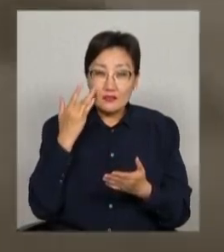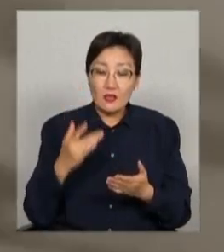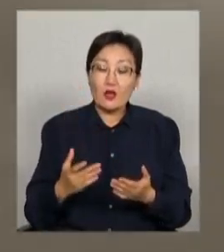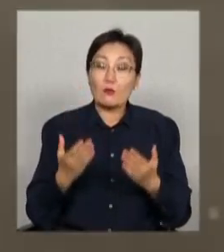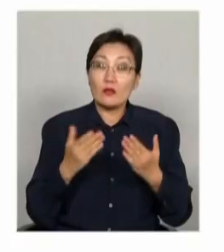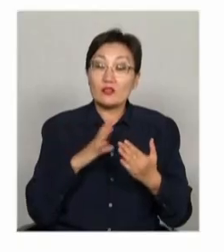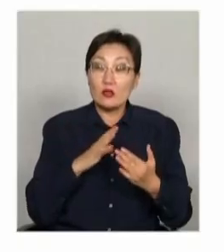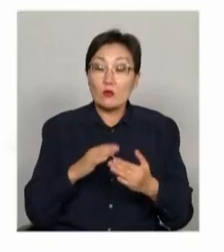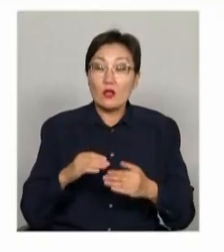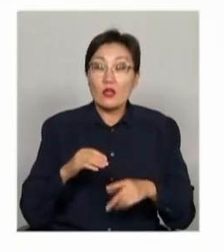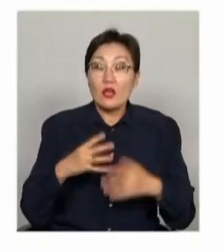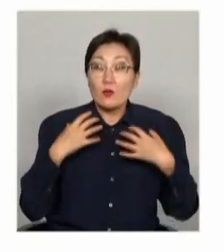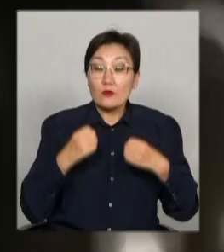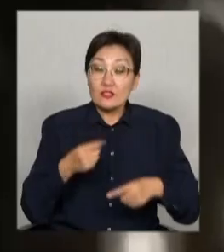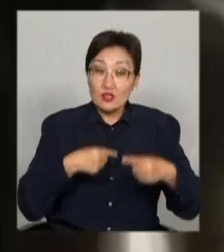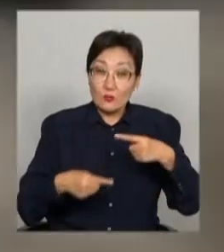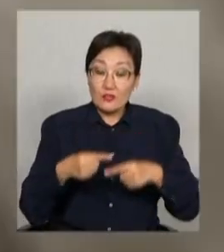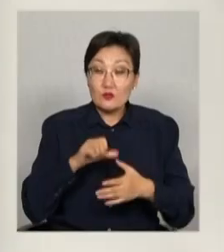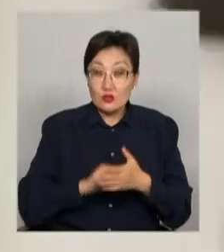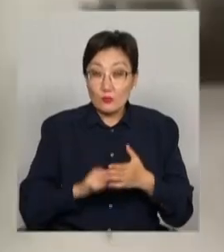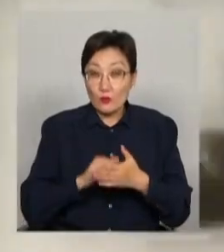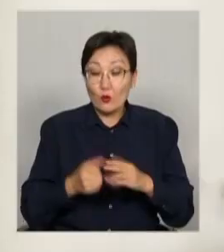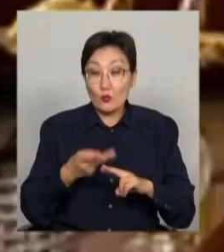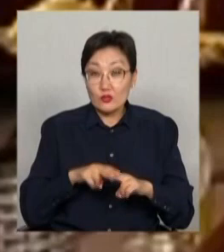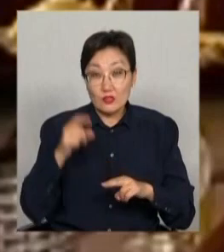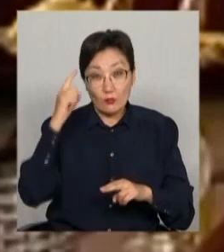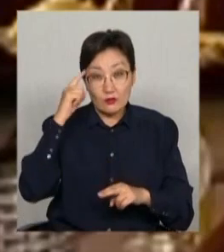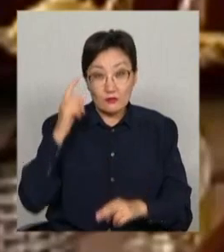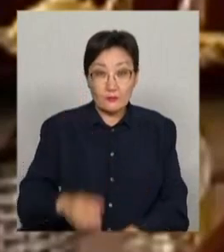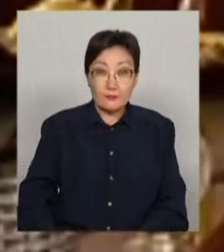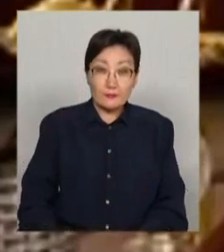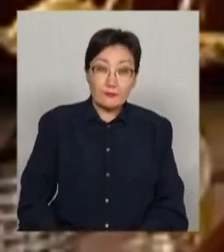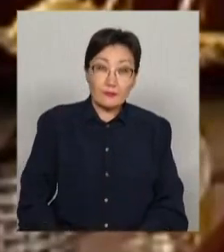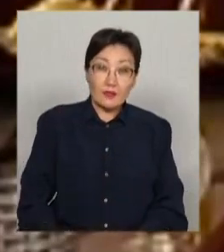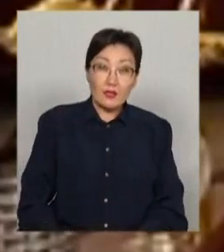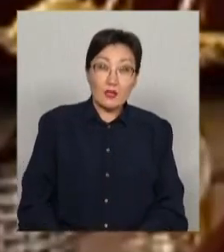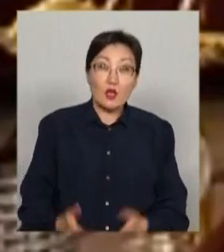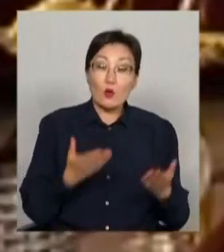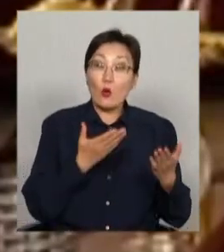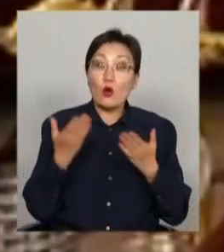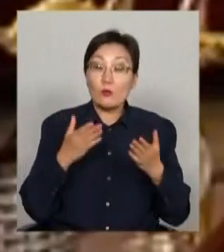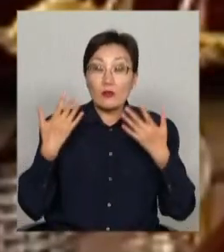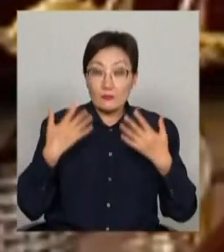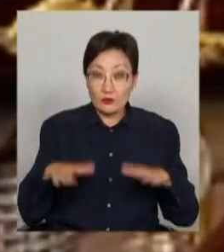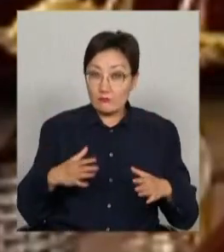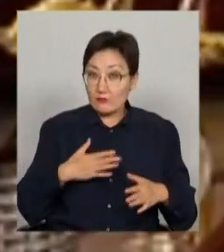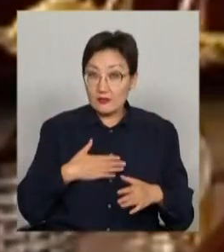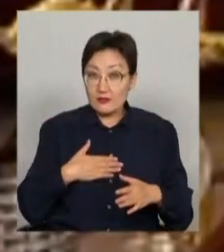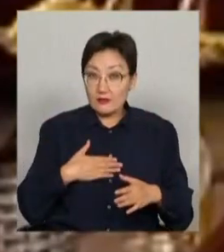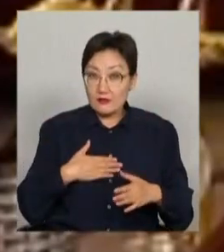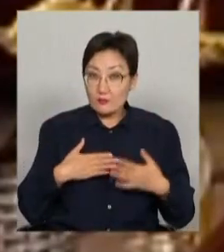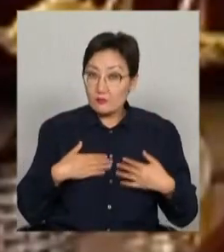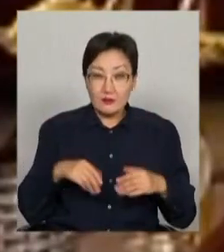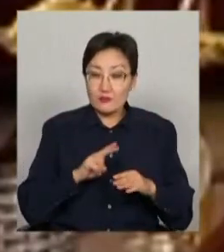Және елге аман есен оралуының бірден бір себебі осы деп ойлайды. Оқып алдым, маған оқ